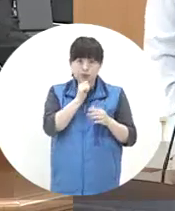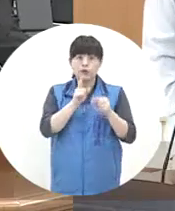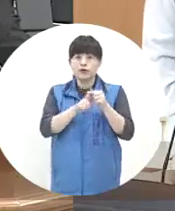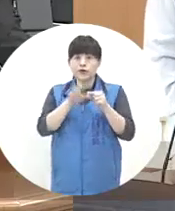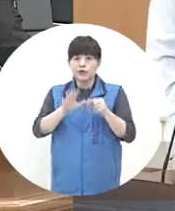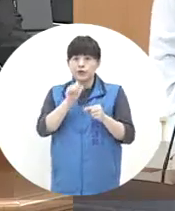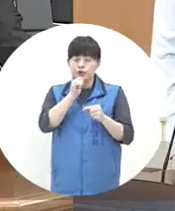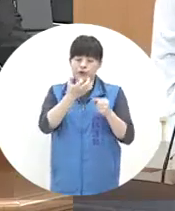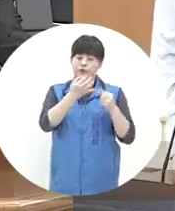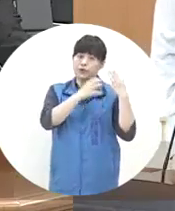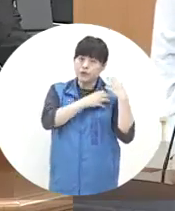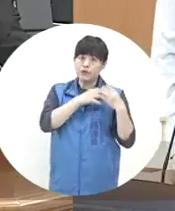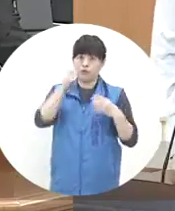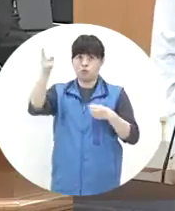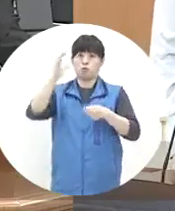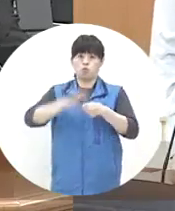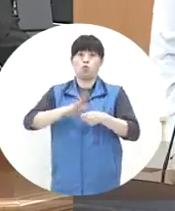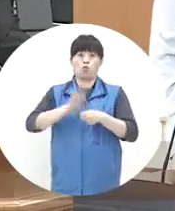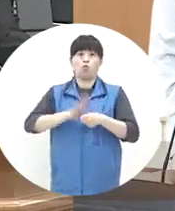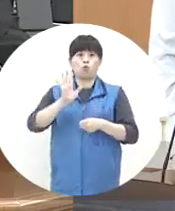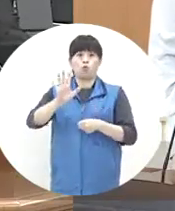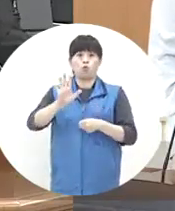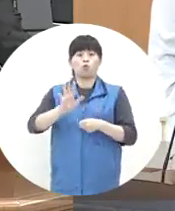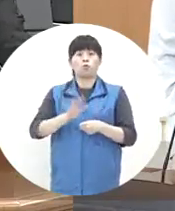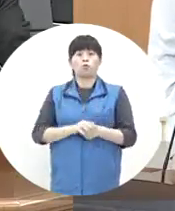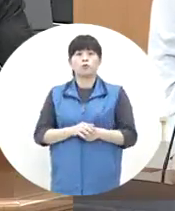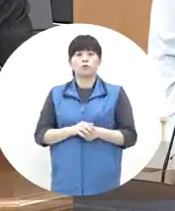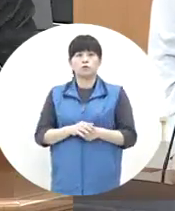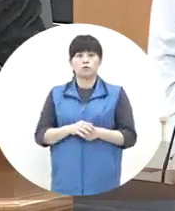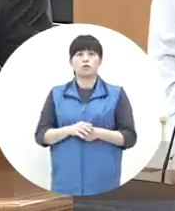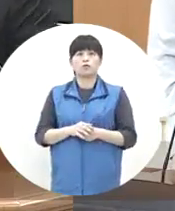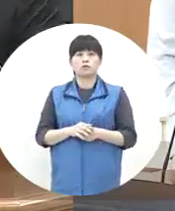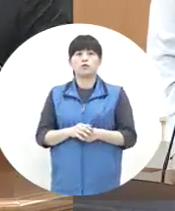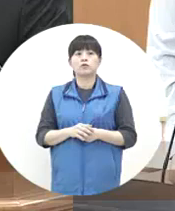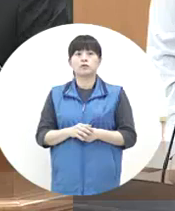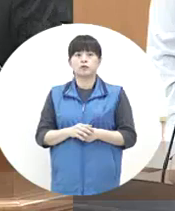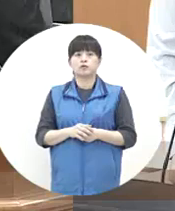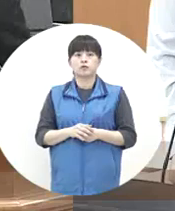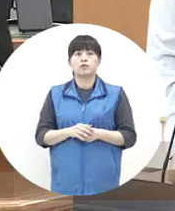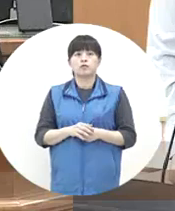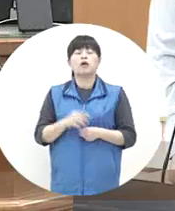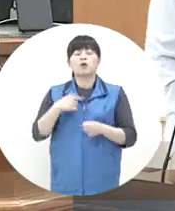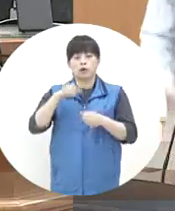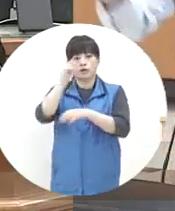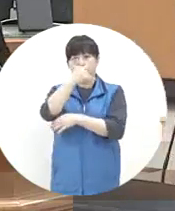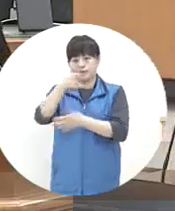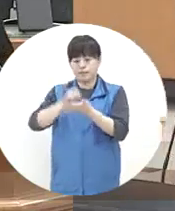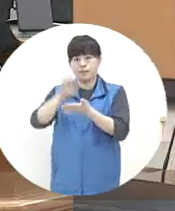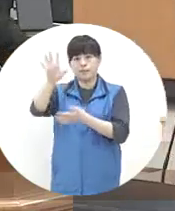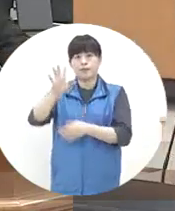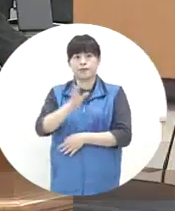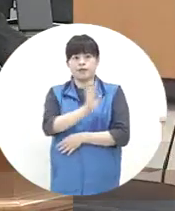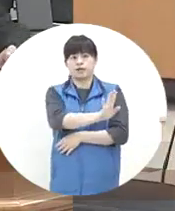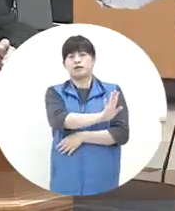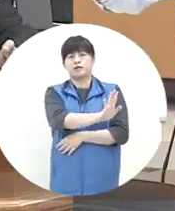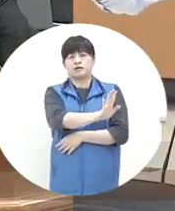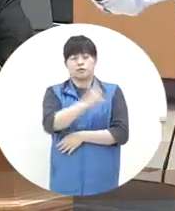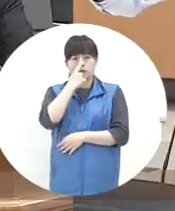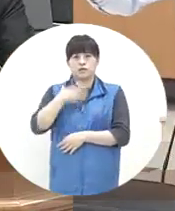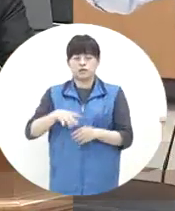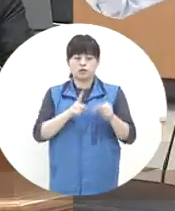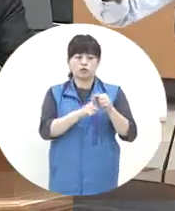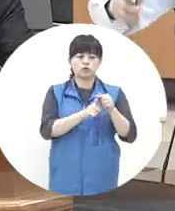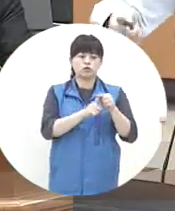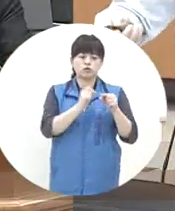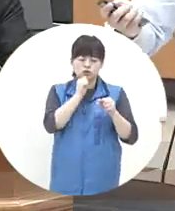不起，他是有补助。 啊， 我们有补助，甚至我们单牙也有。 跟议员报告，我们还 来，我知道，低收中低收